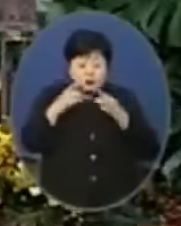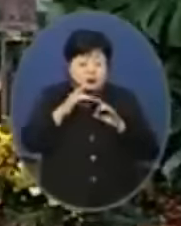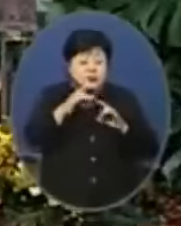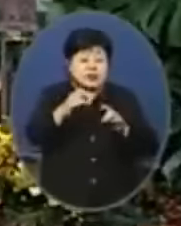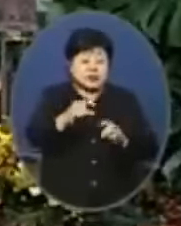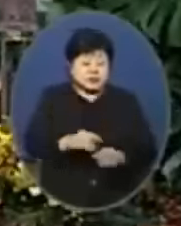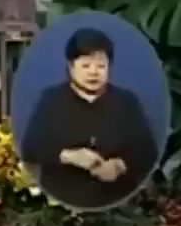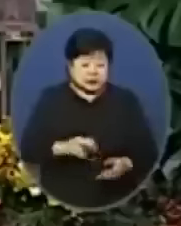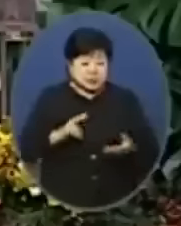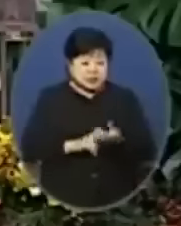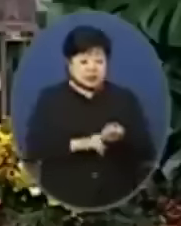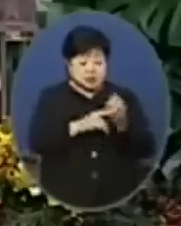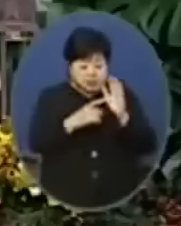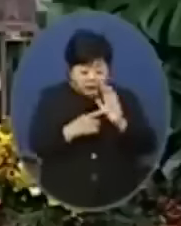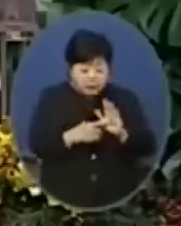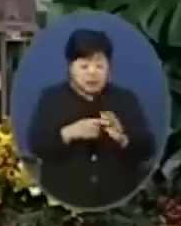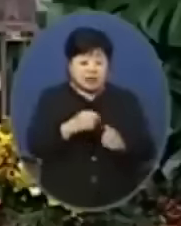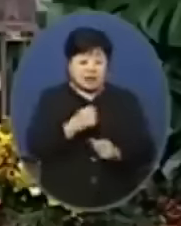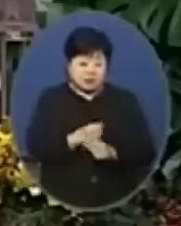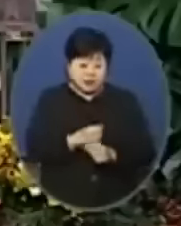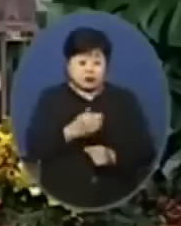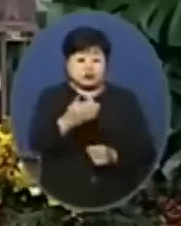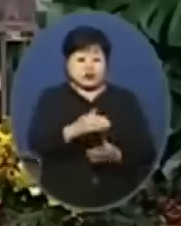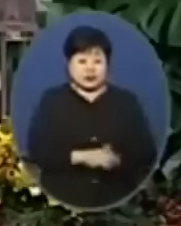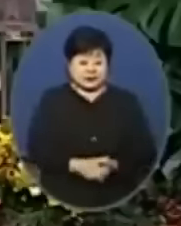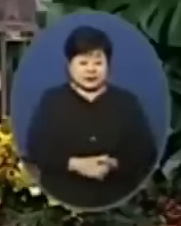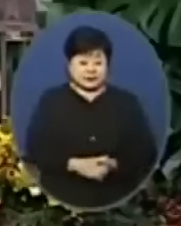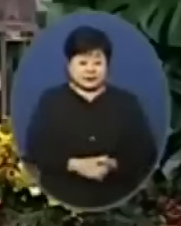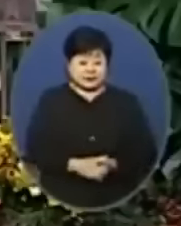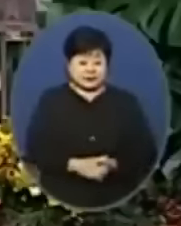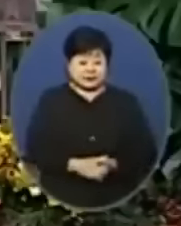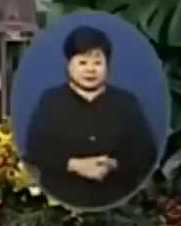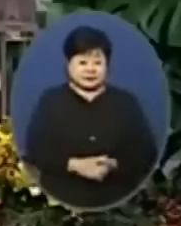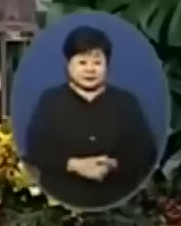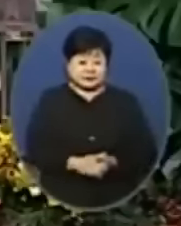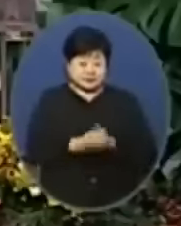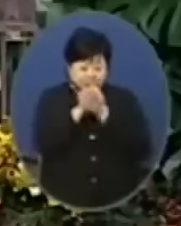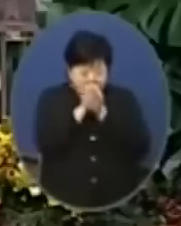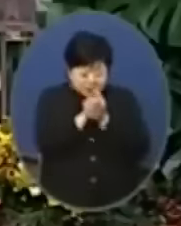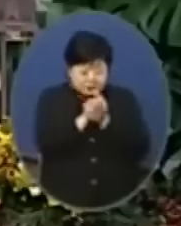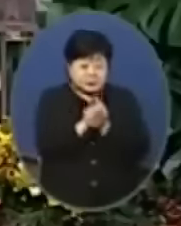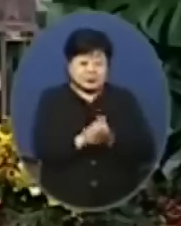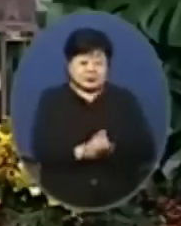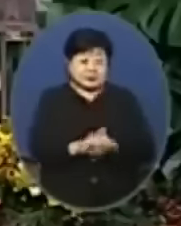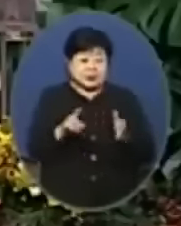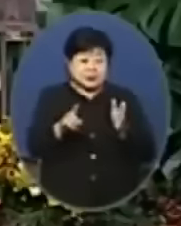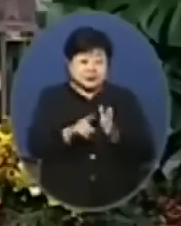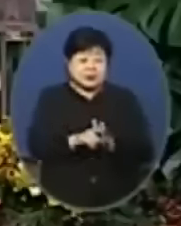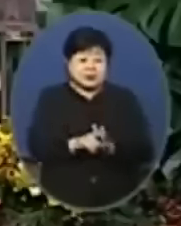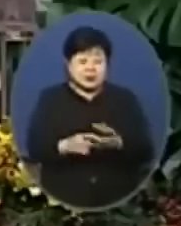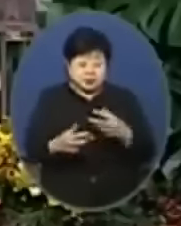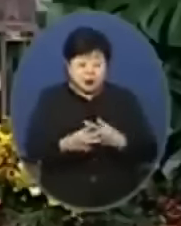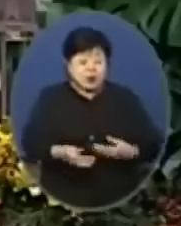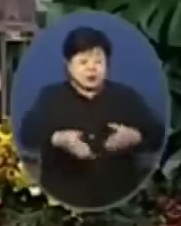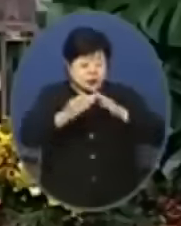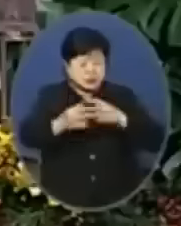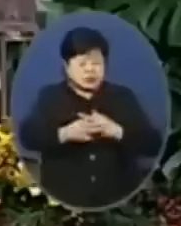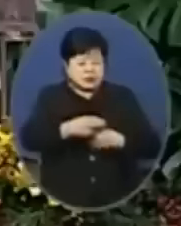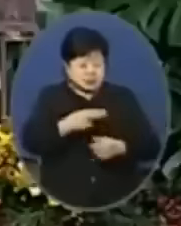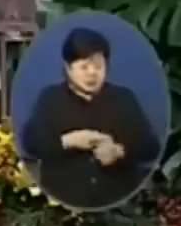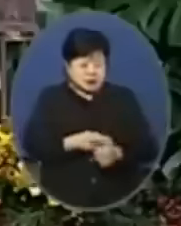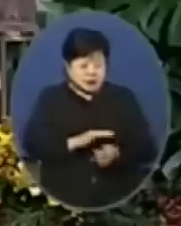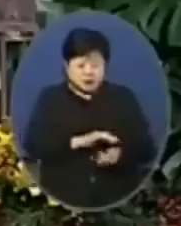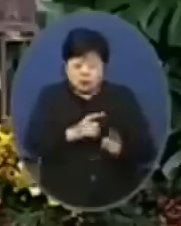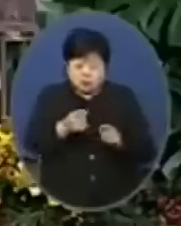이런 역사가 일어나도록 해야 되는 것입니다. 우리가 전체 기도와 믿음으로 안 되면 병원을 세워서 의사